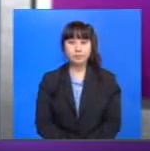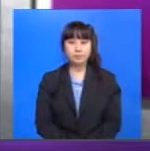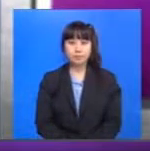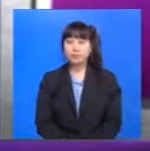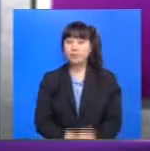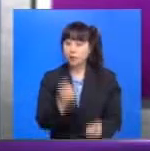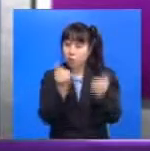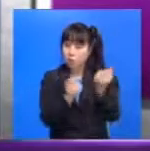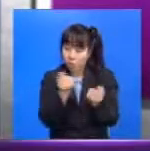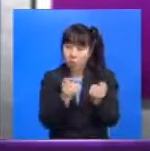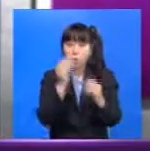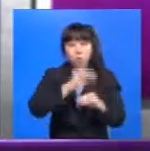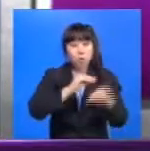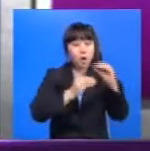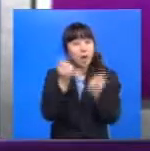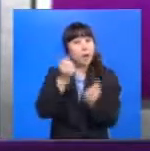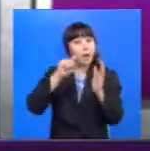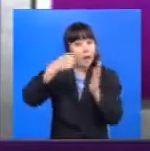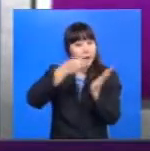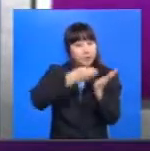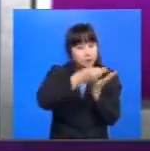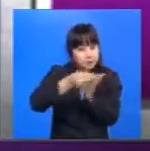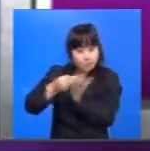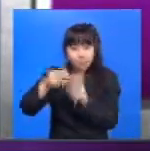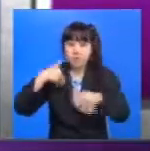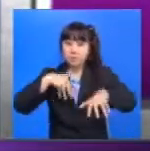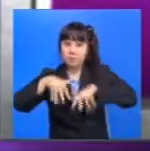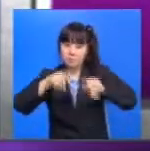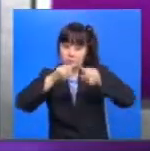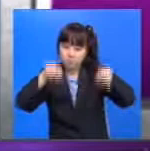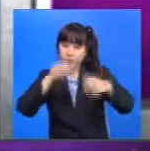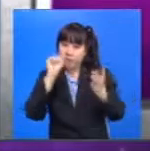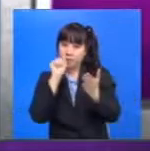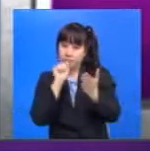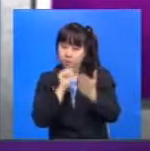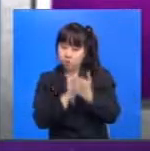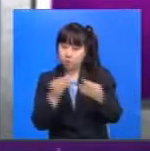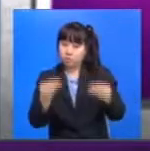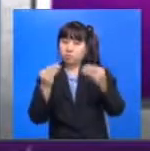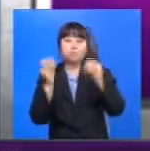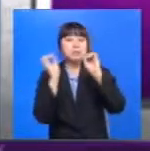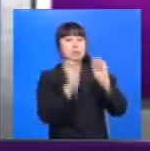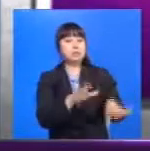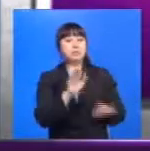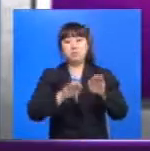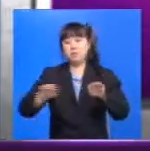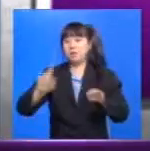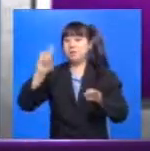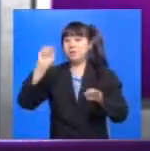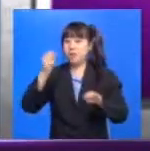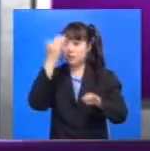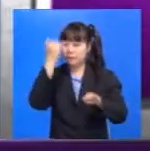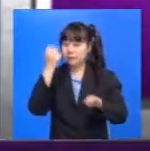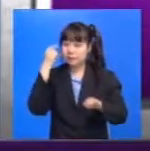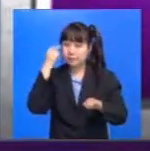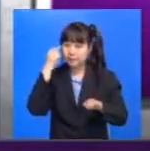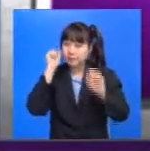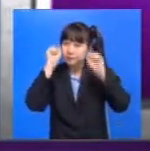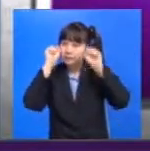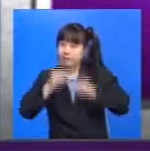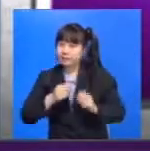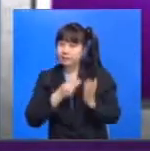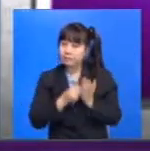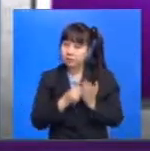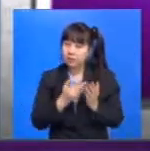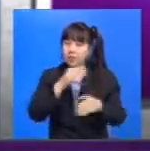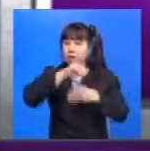การซือรถยนตในโครงการรถคนแรก มีประชาชนทิ้งใบจองกว่า 1 แนคันเนองจากลูกค้าะลอการตดสนใจซือ หล